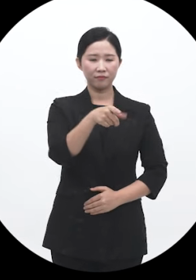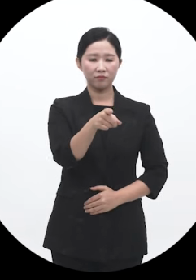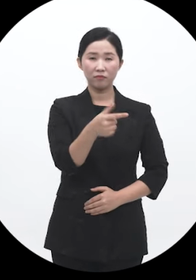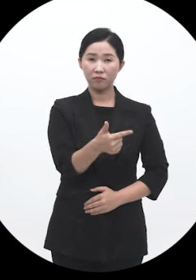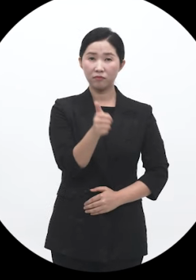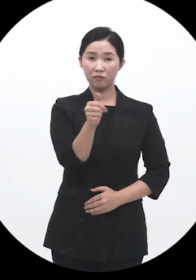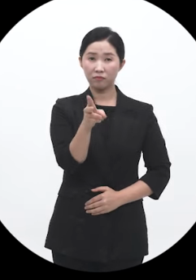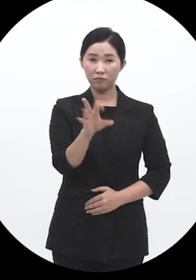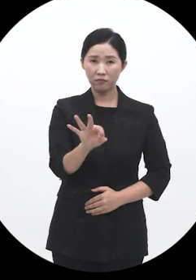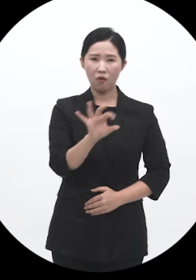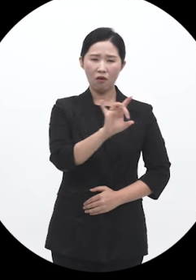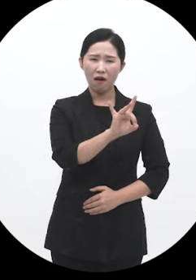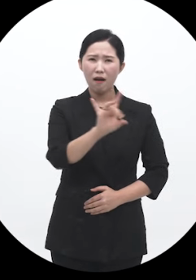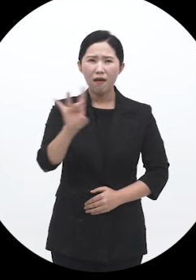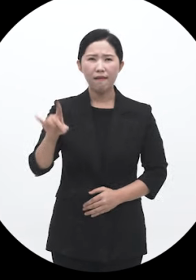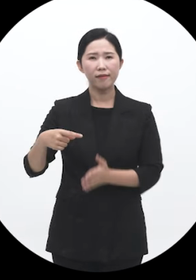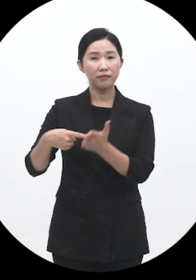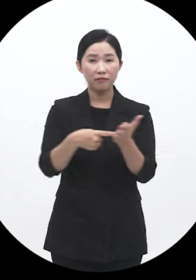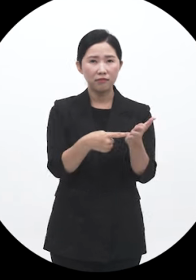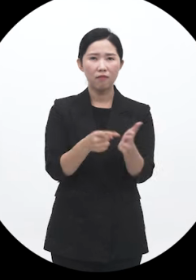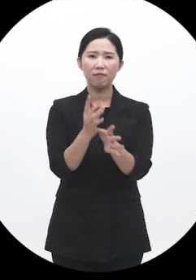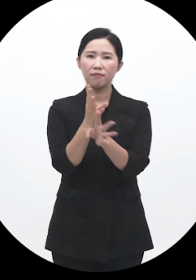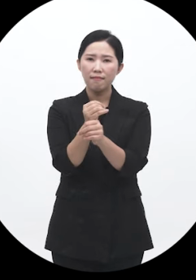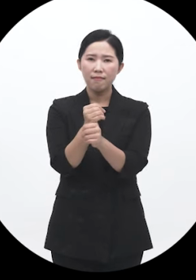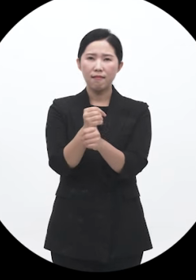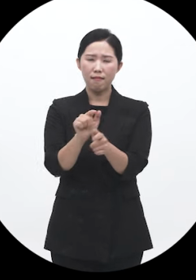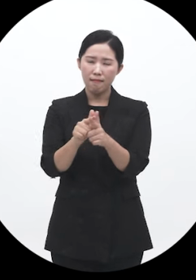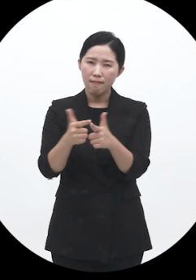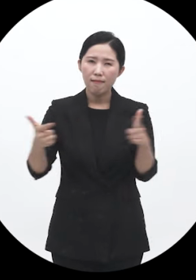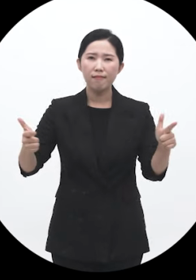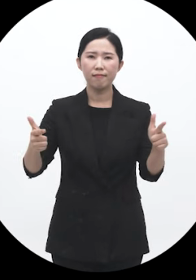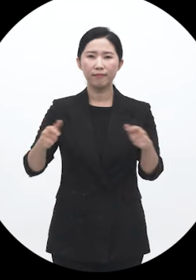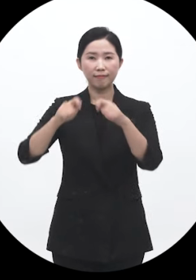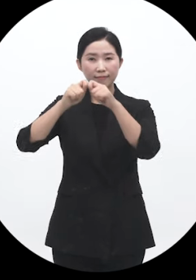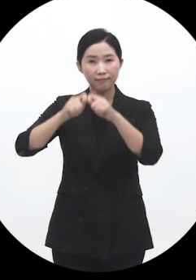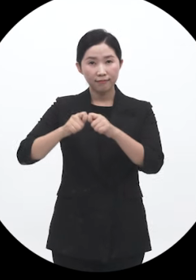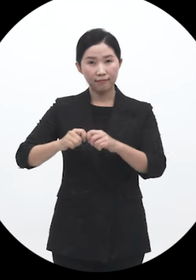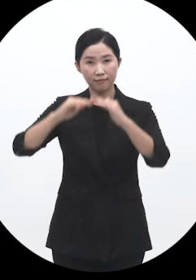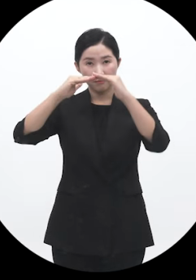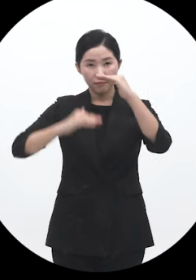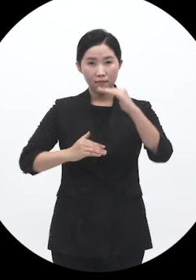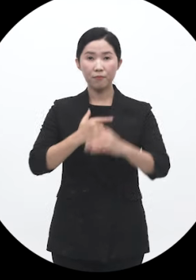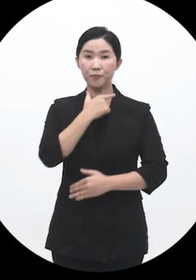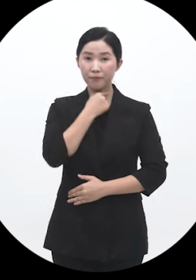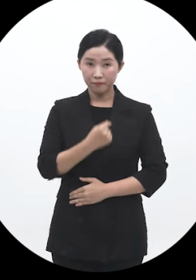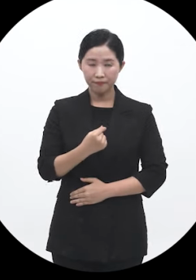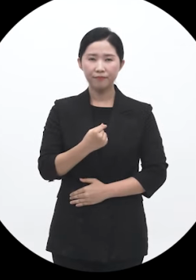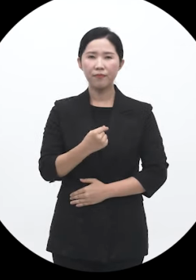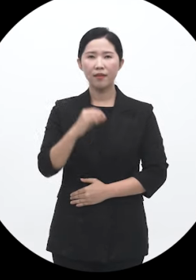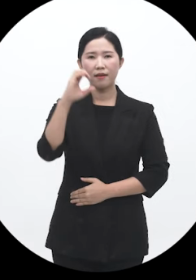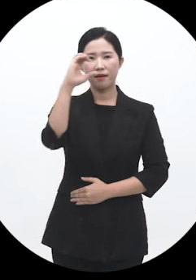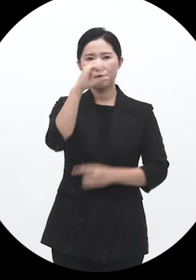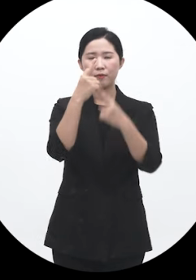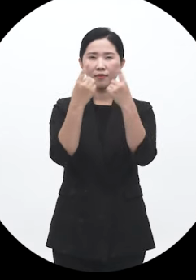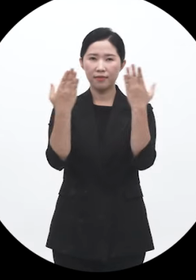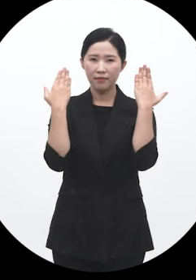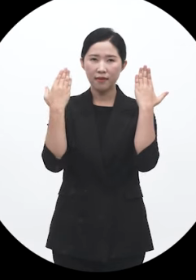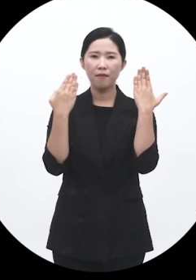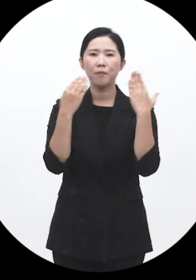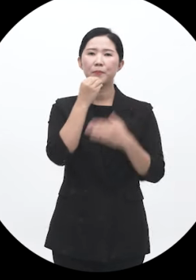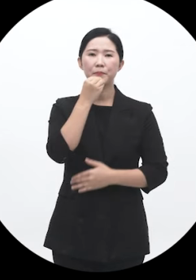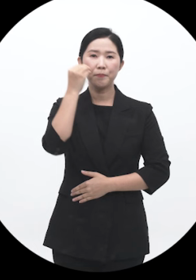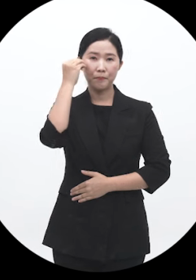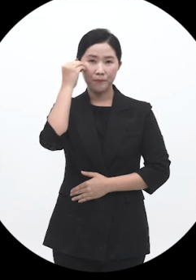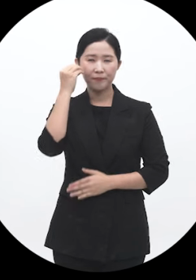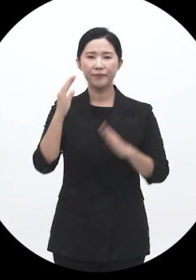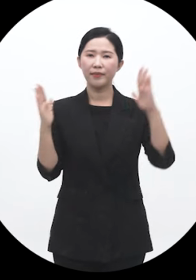지원하는 전형이나 모집 단위에 따라서 일정이 다르기 때문에 자세한 내용은 반드시 홈페이지에